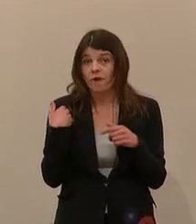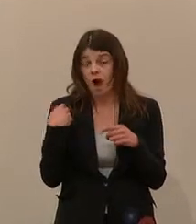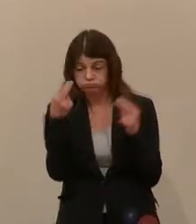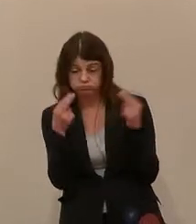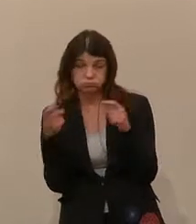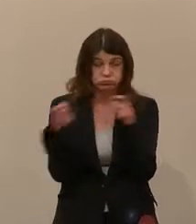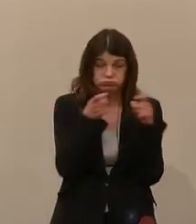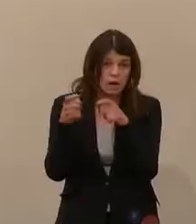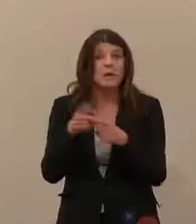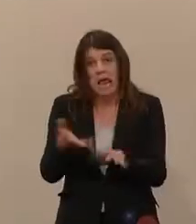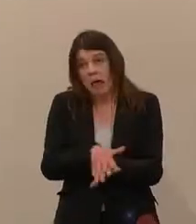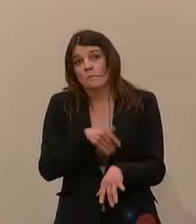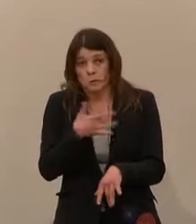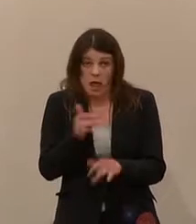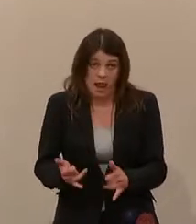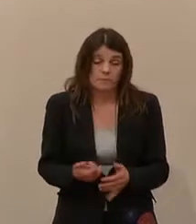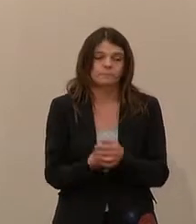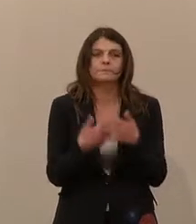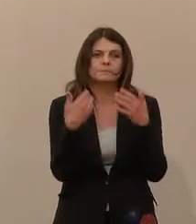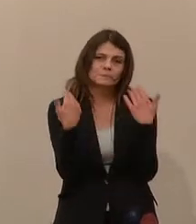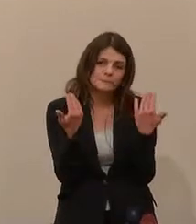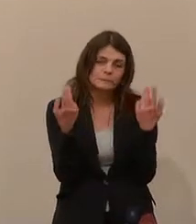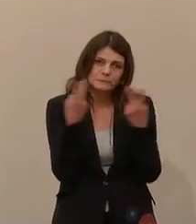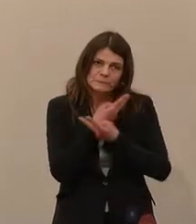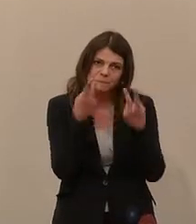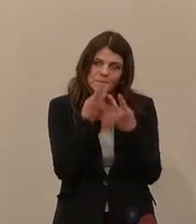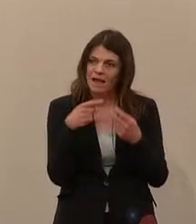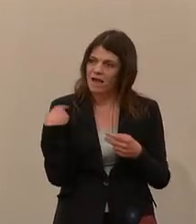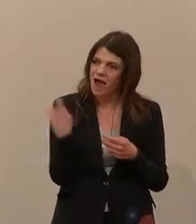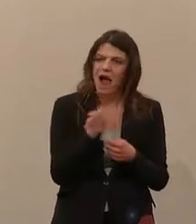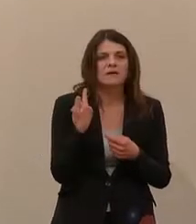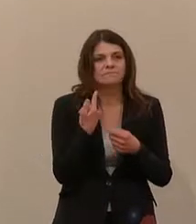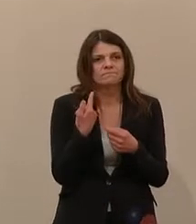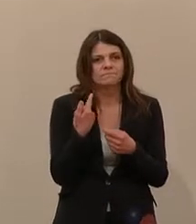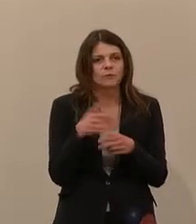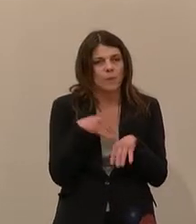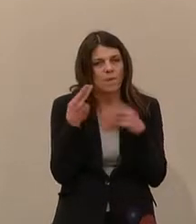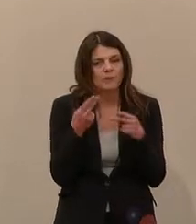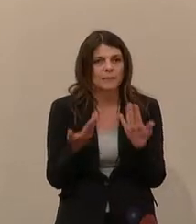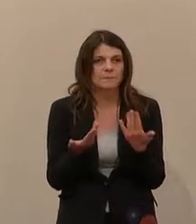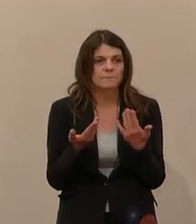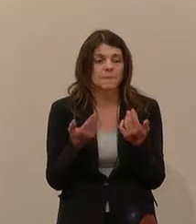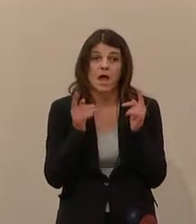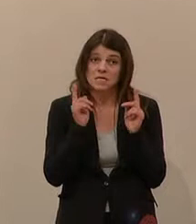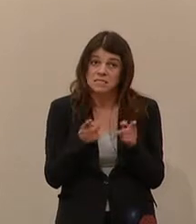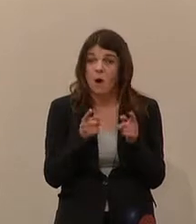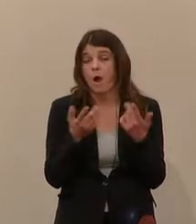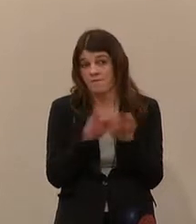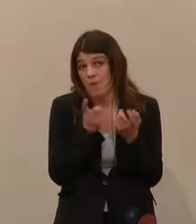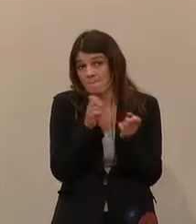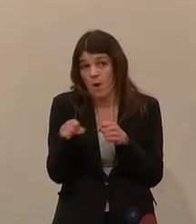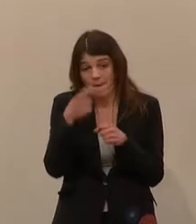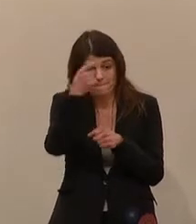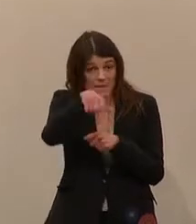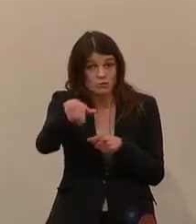emotional. Und natürlich geht es uns allen darum, möglichst Menschen, die